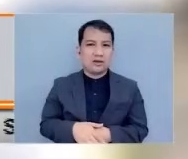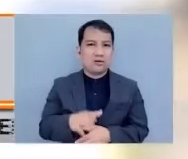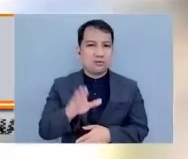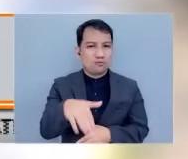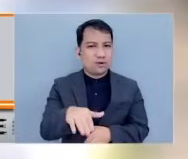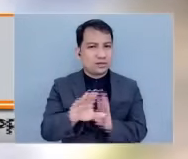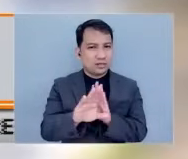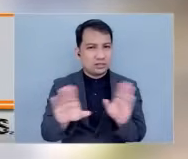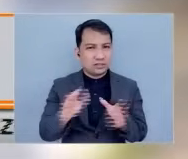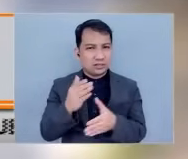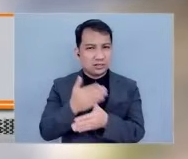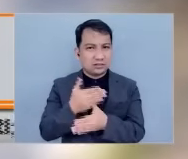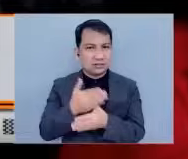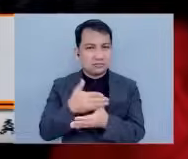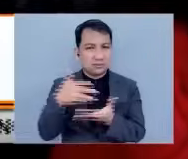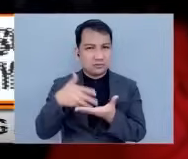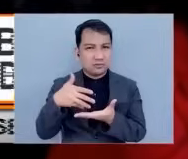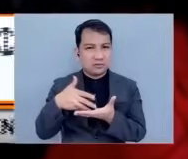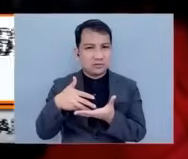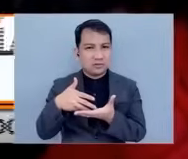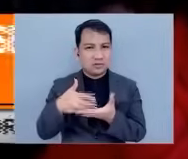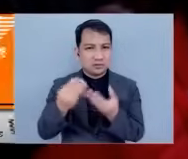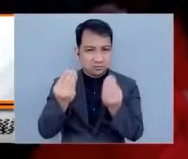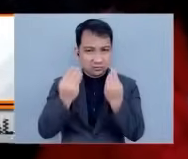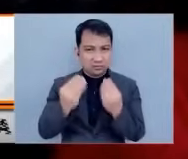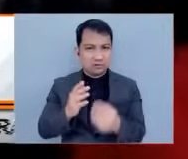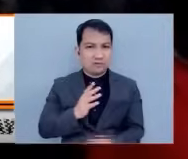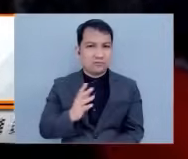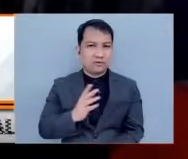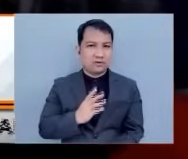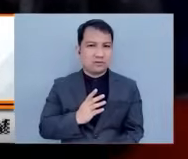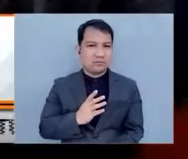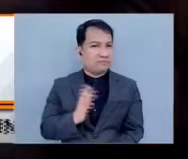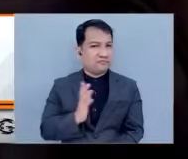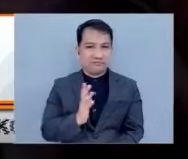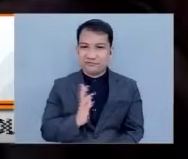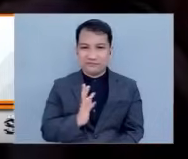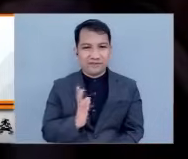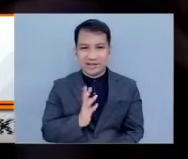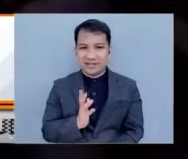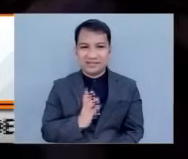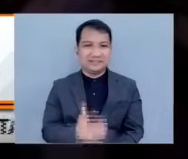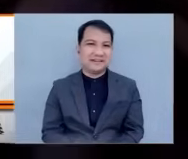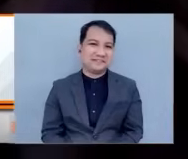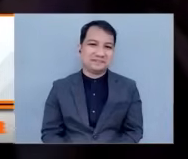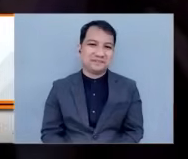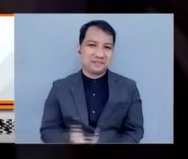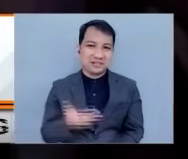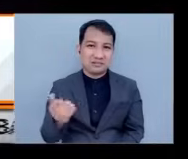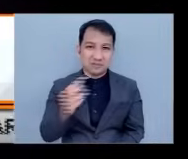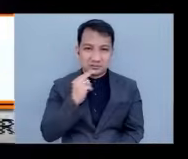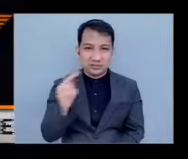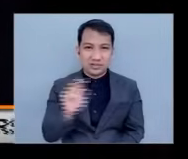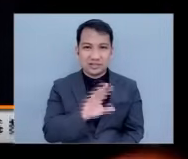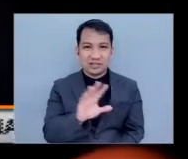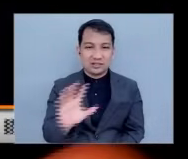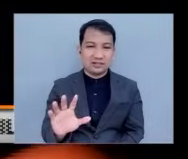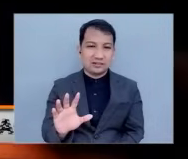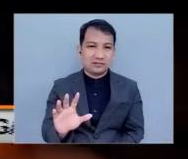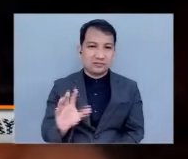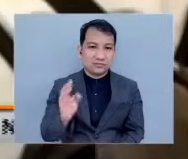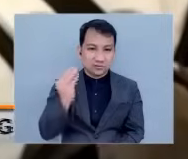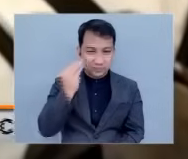sa pag-aaral at pagkatuto, bibification is life! Nagbabalita mula sa frontline,